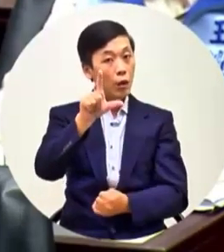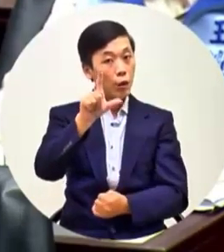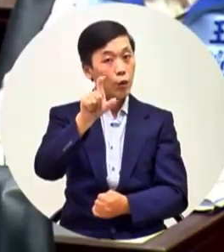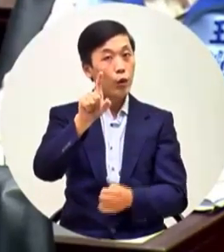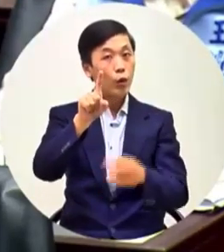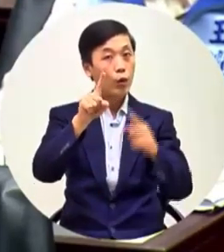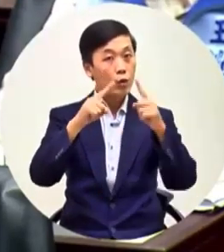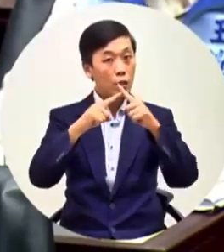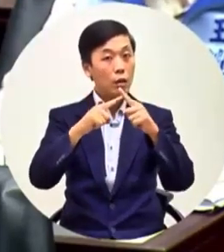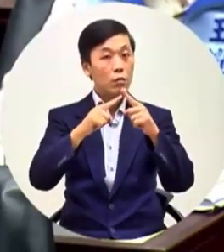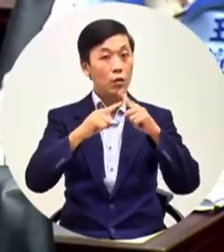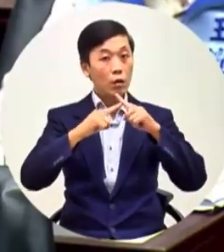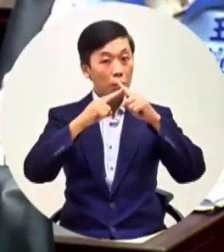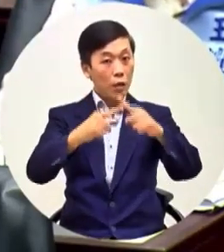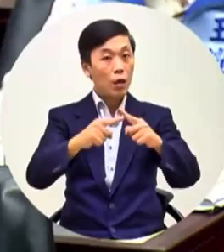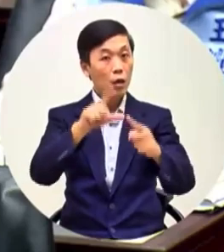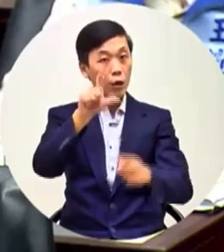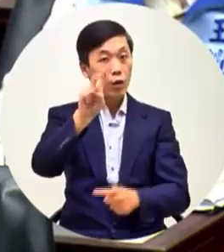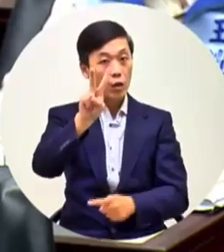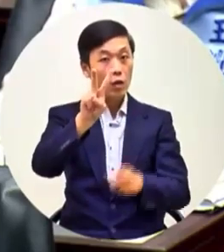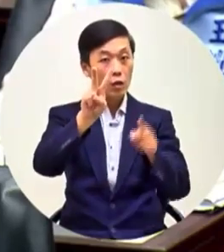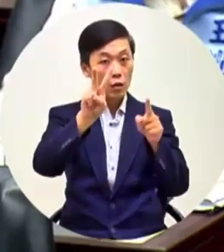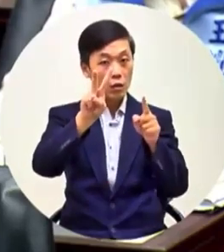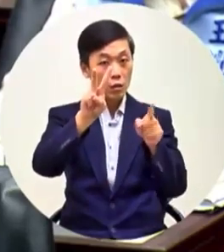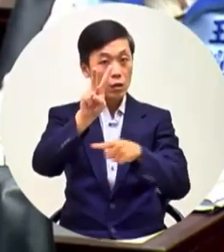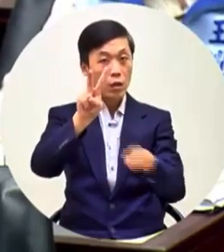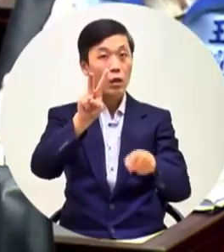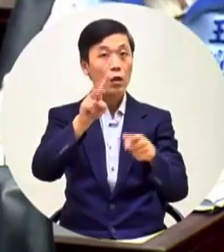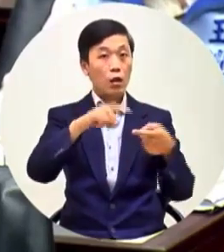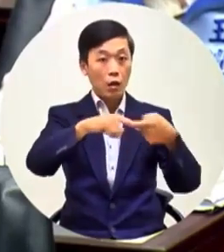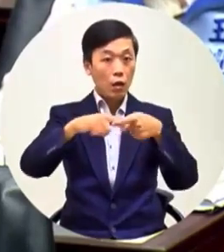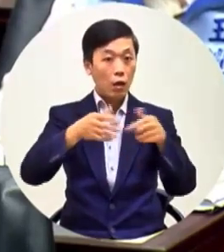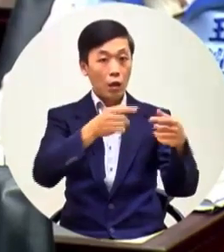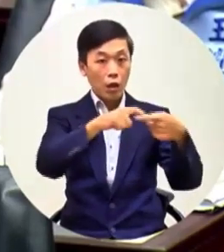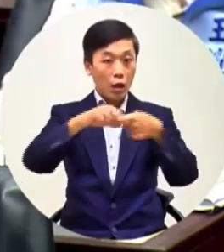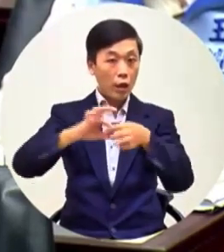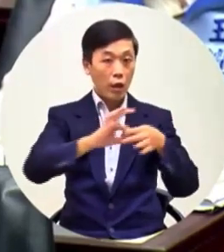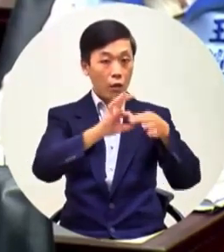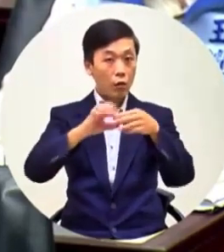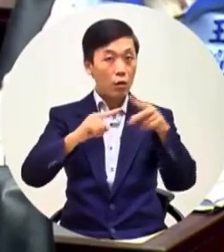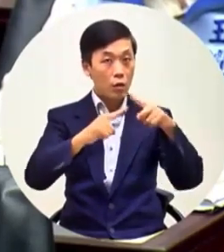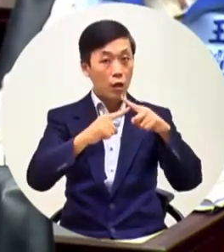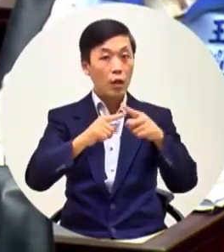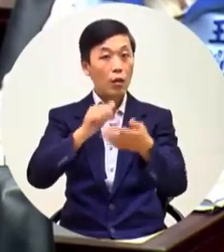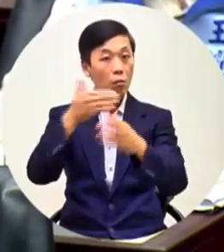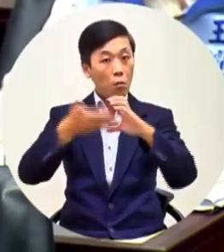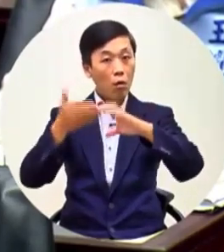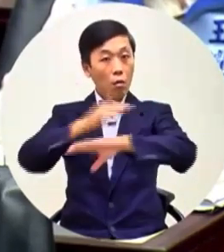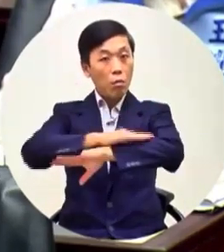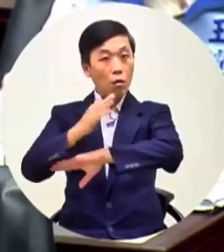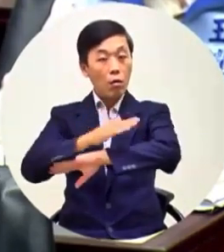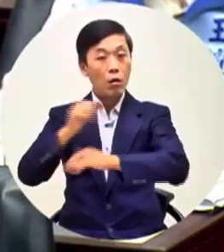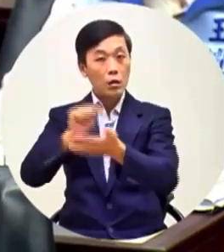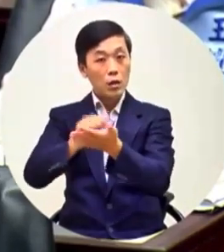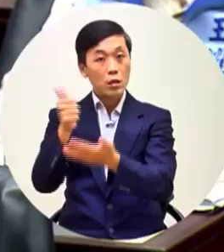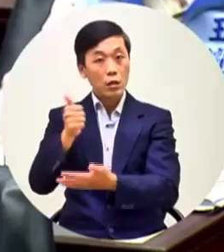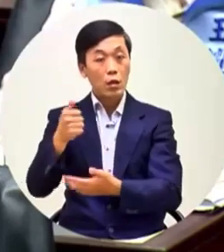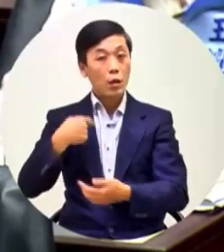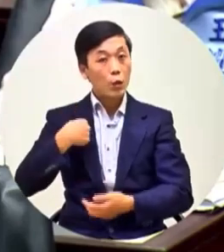有62位了嘛，哈。包含联络员啦、媒体记者啦，哈。啊，本席在这边呢，也建议说，哈，是不是